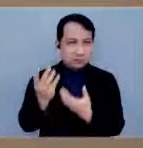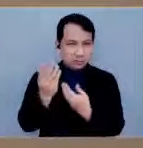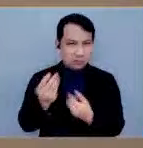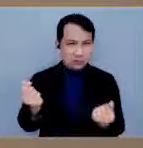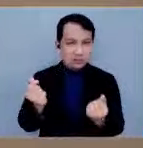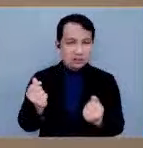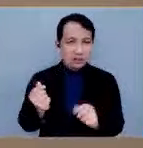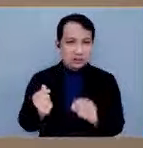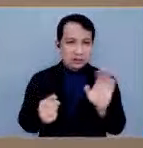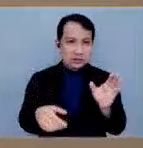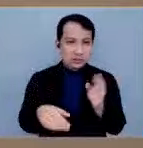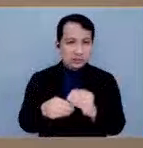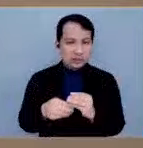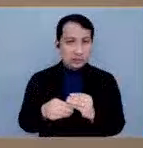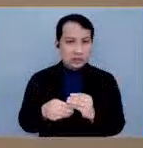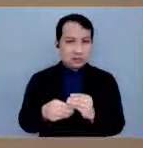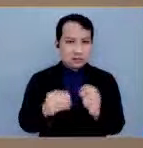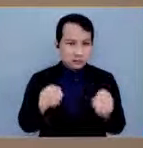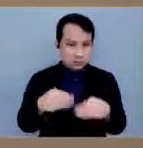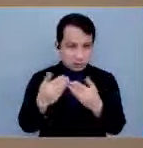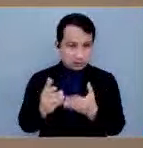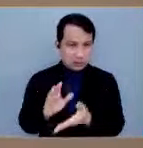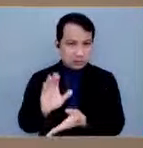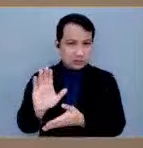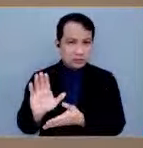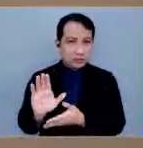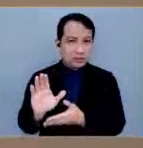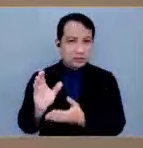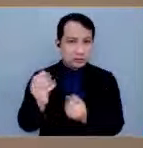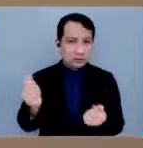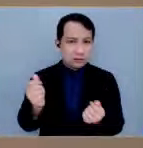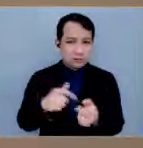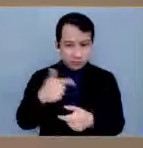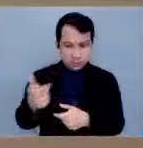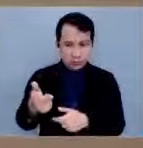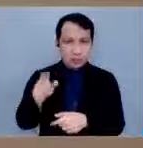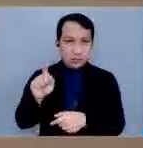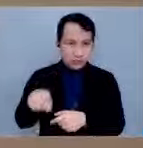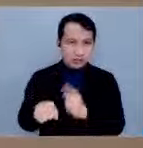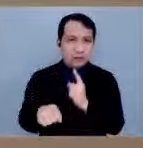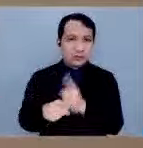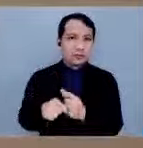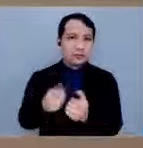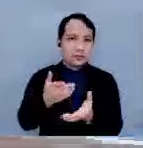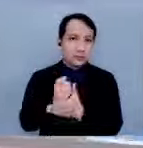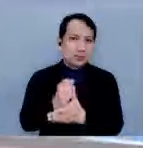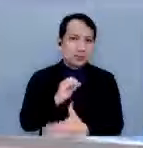ito at ibigay natin sa ibang susunod na mga beneficiaries.